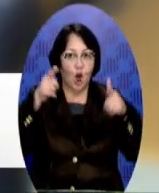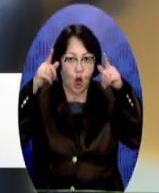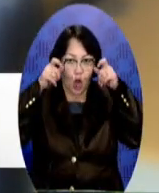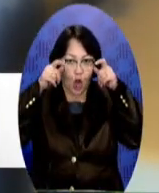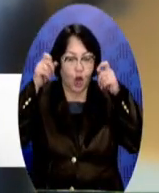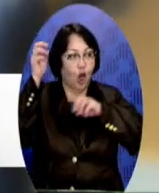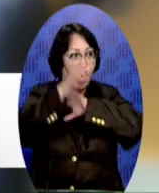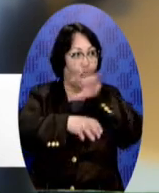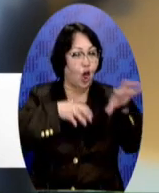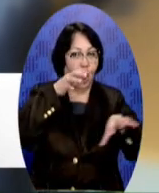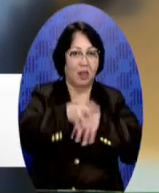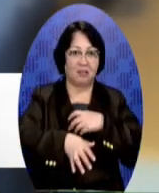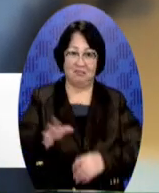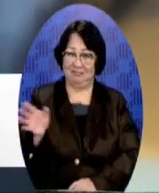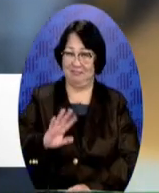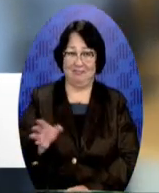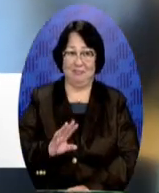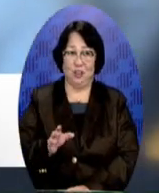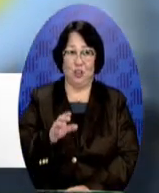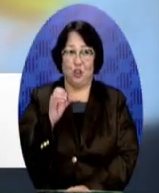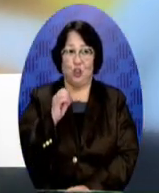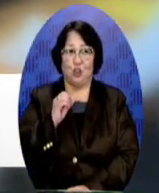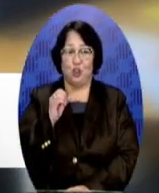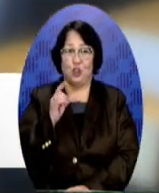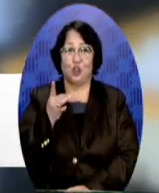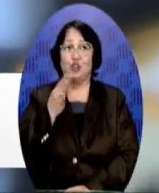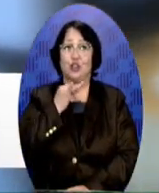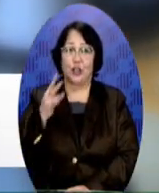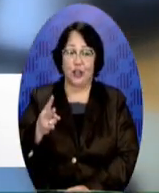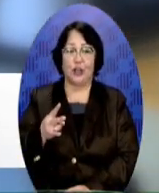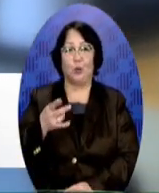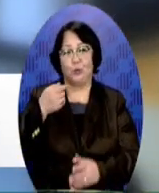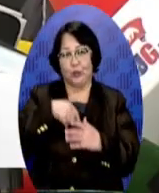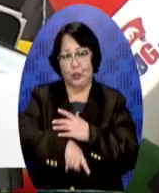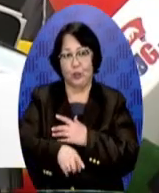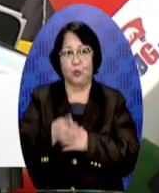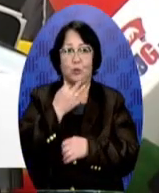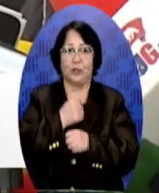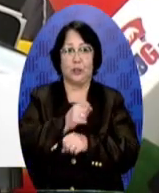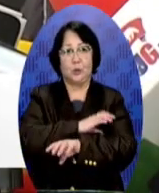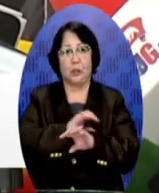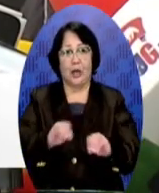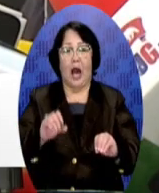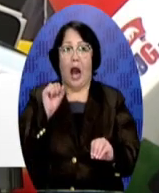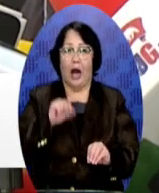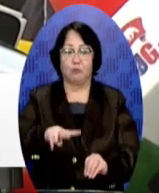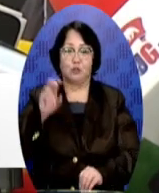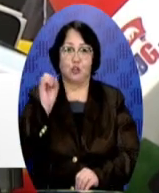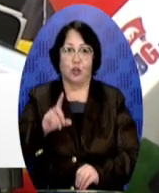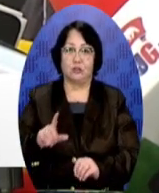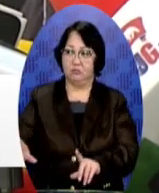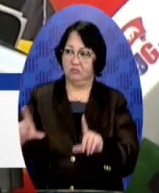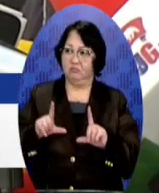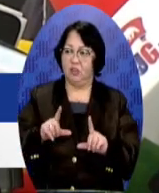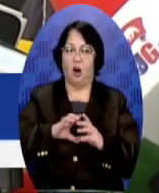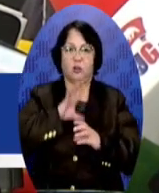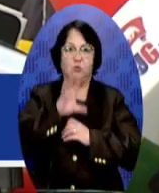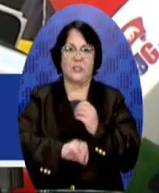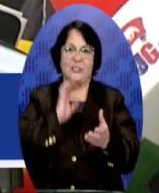болон гүнзгийрүүлсэн сургалтай үйл ажиллагаа явуулж байгааг шалгалтаар тогтоосон байна. Хамгийн гол зөрчил юу байгаад байна гэхээр